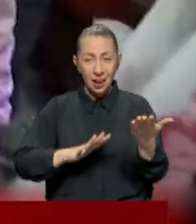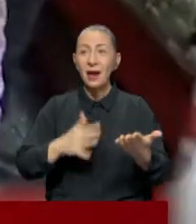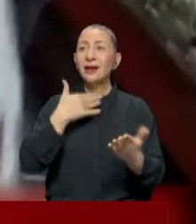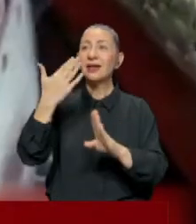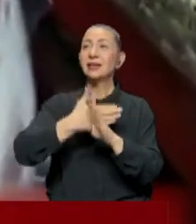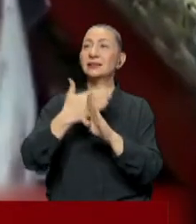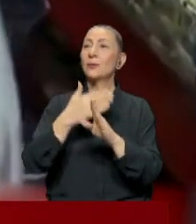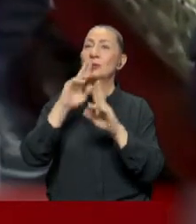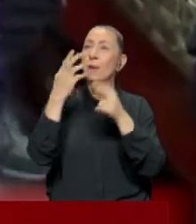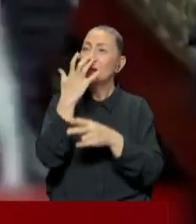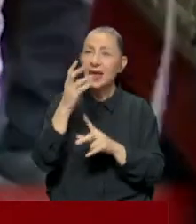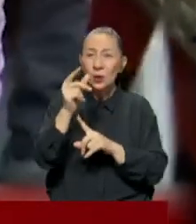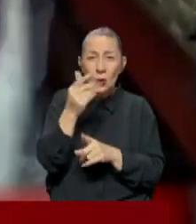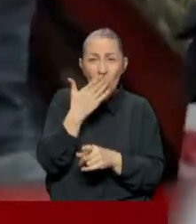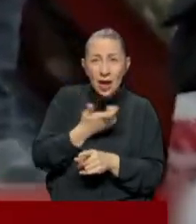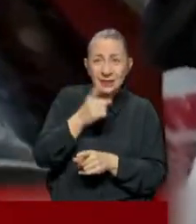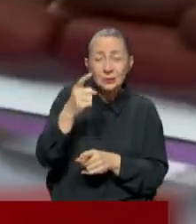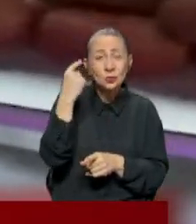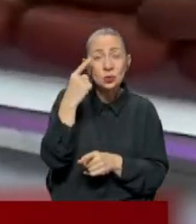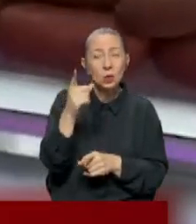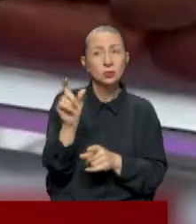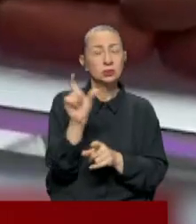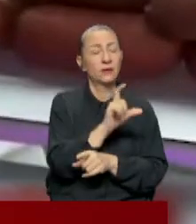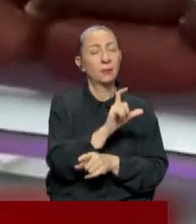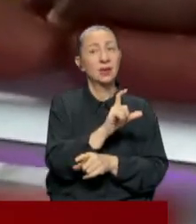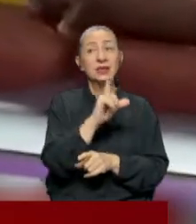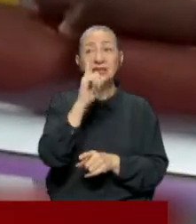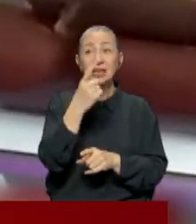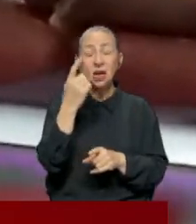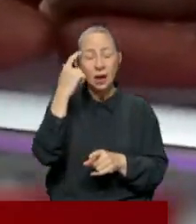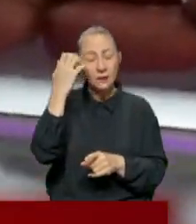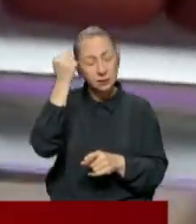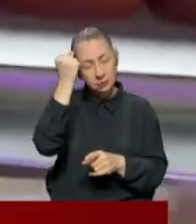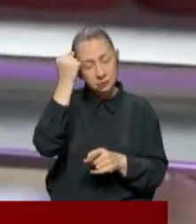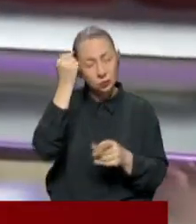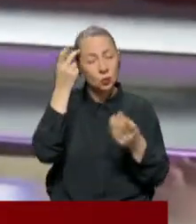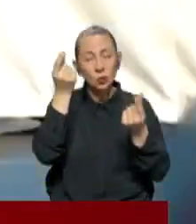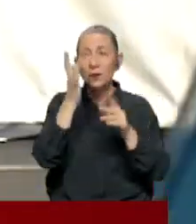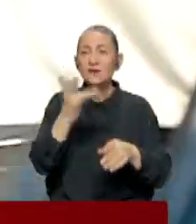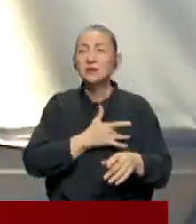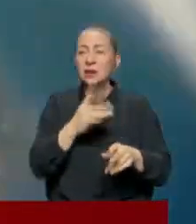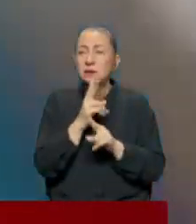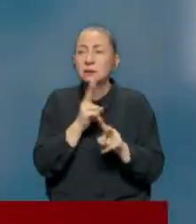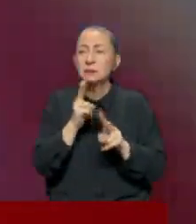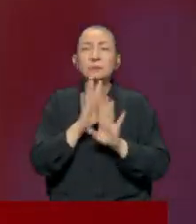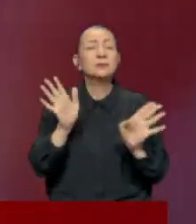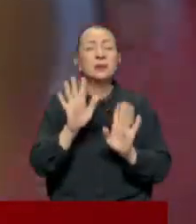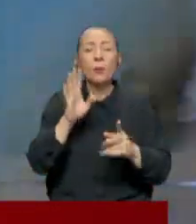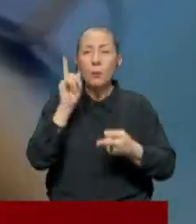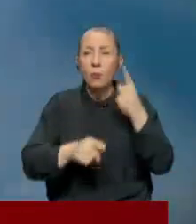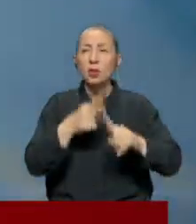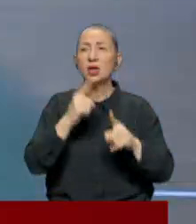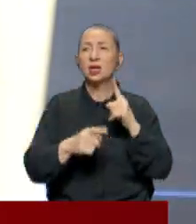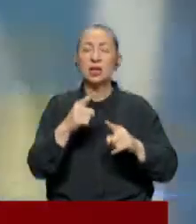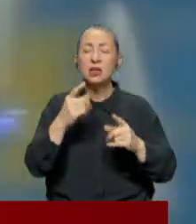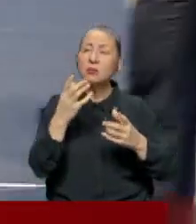kasap dükkanında bekleyen ilkokul öğrencisini düşündüren o sözleri sadece hafızalara kazınmadı, vicdanları sızlatmadı, siyasette de